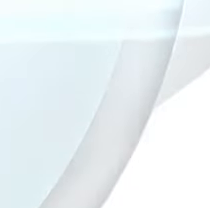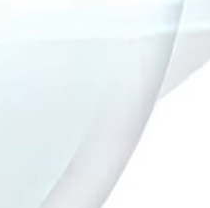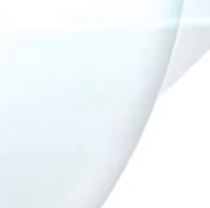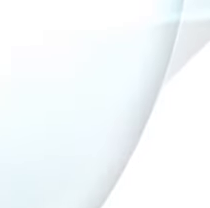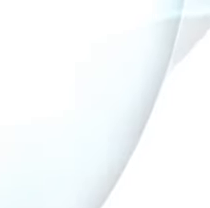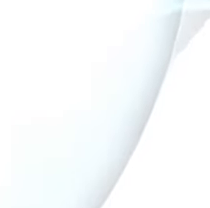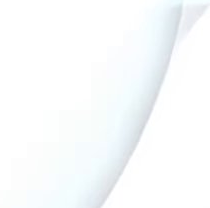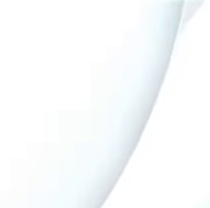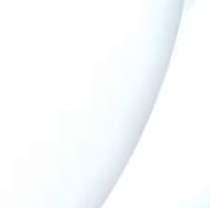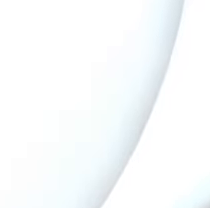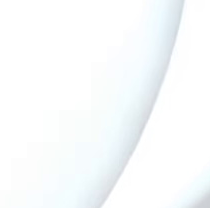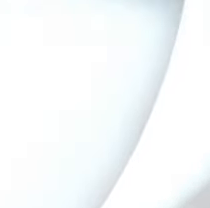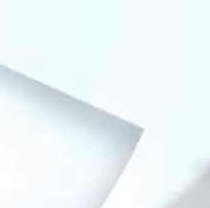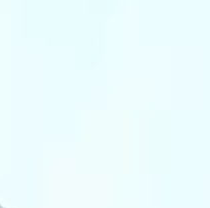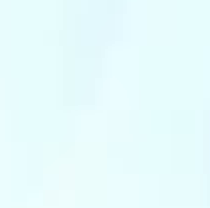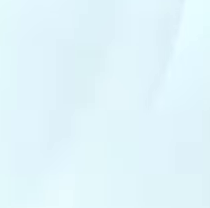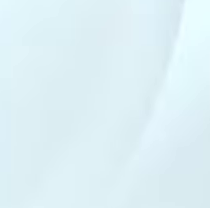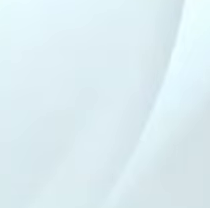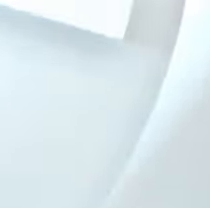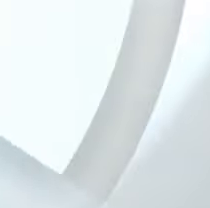Patrol!